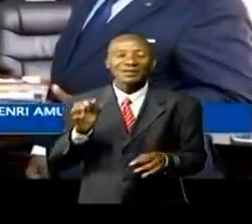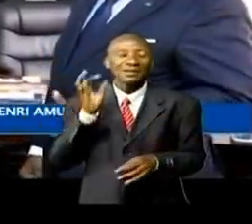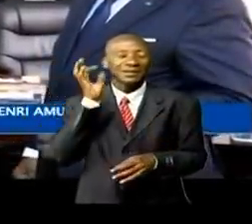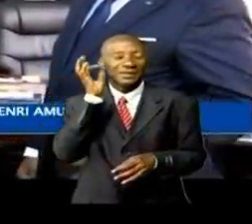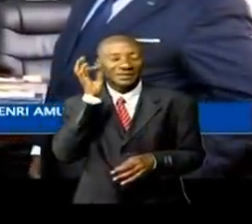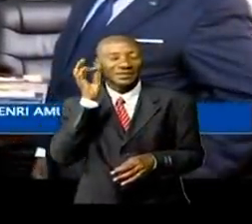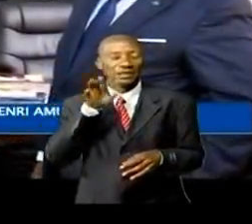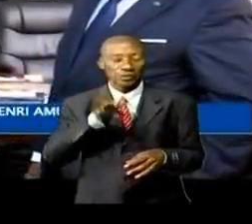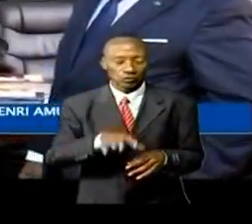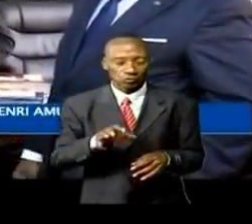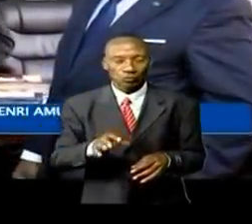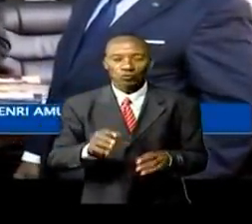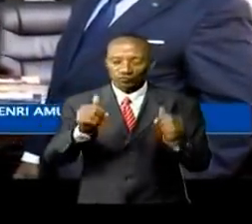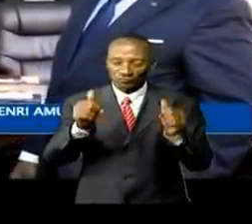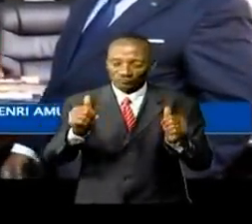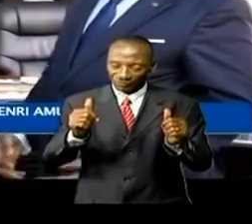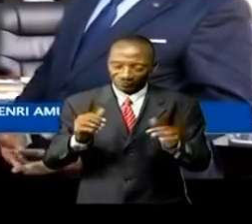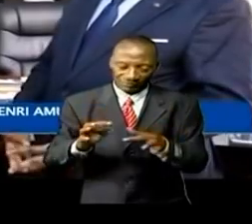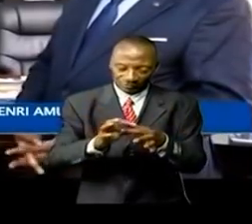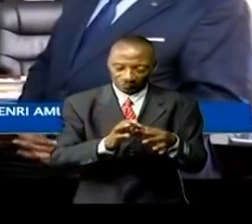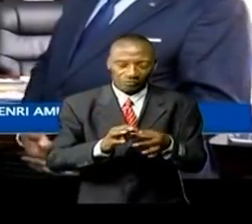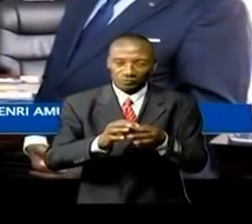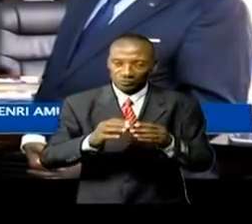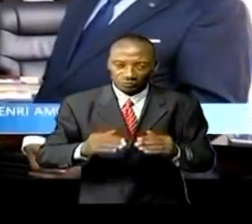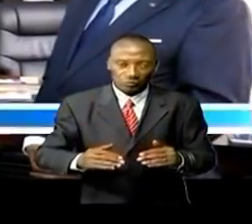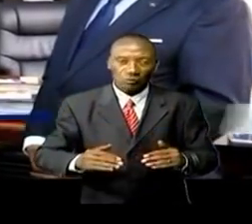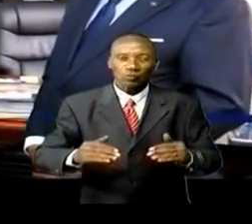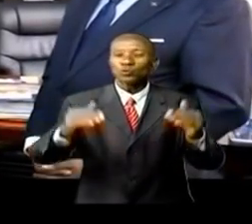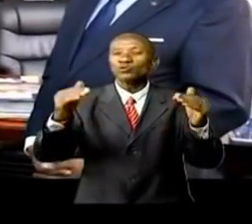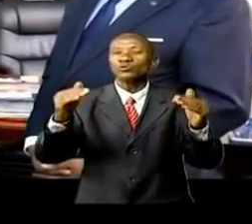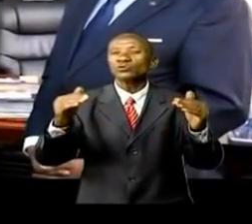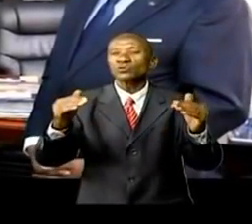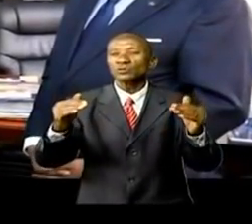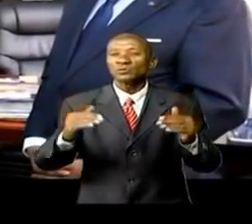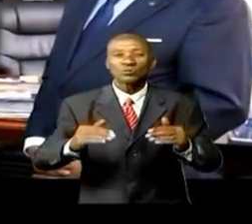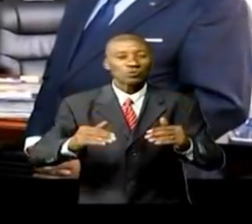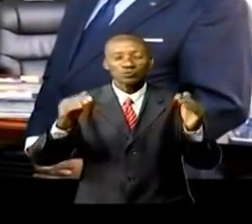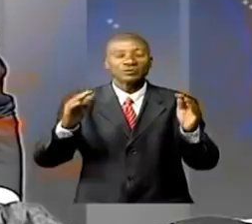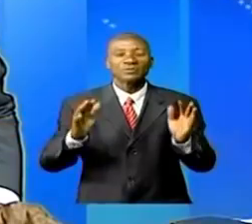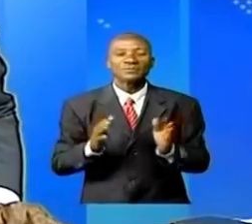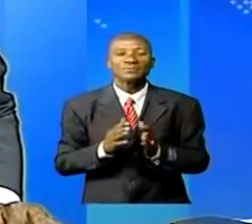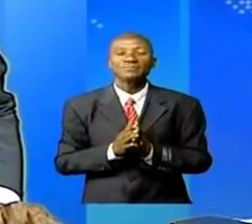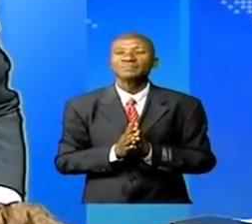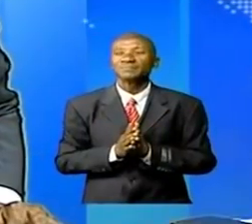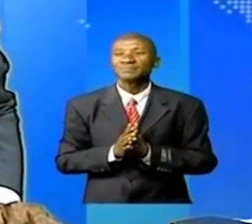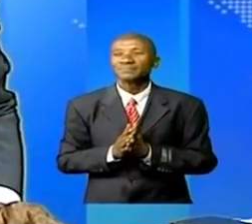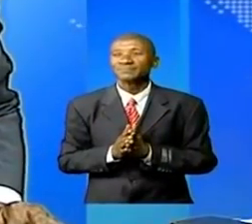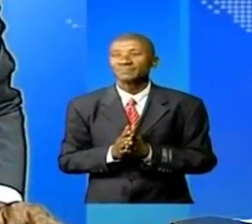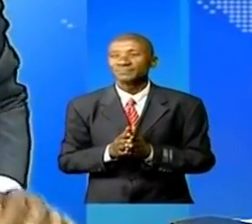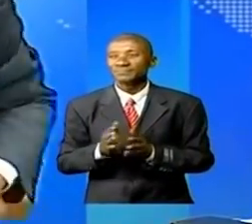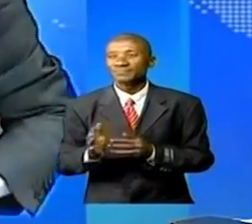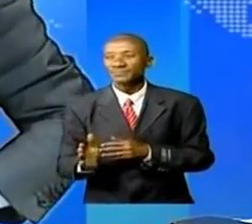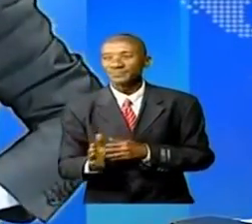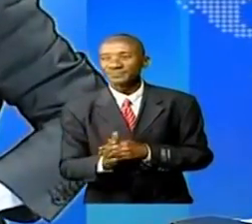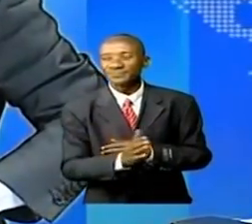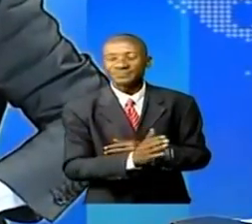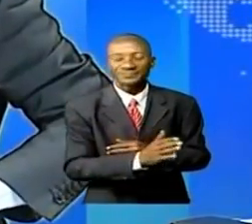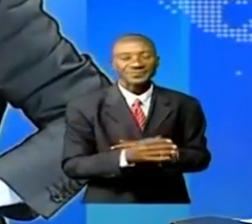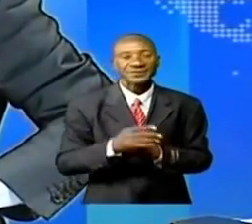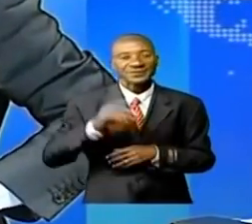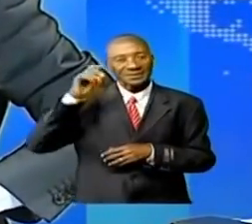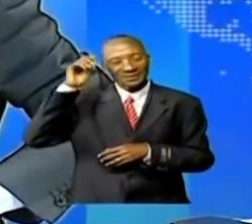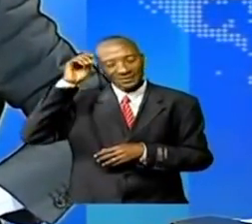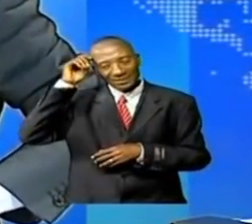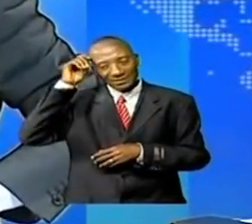République démocratique du Congo est à la porte de la communauté de l'Afrique de l'Est. Ah oui, je le disais, les citoyens